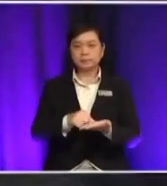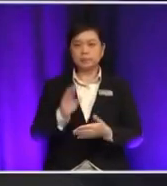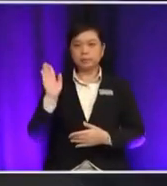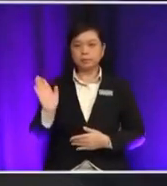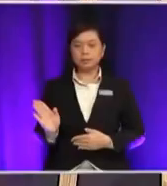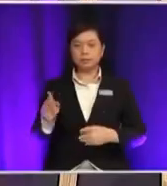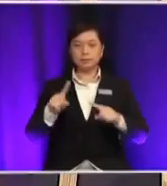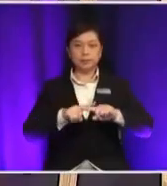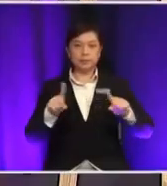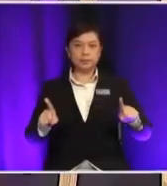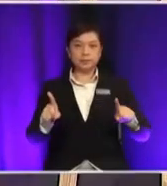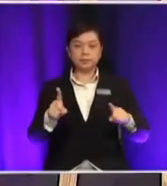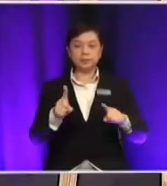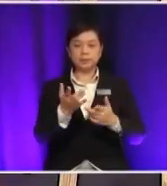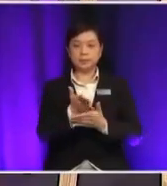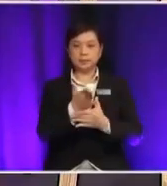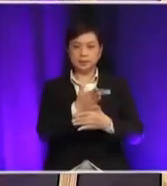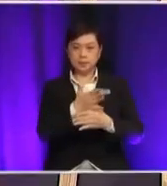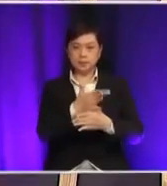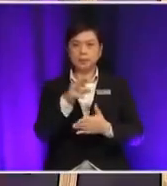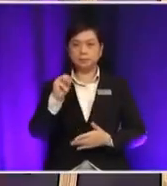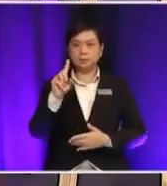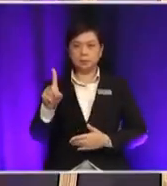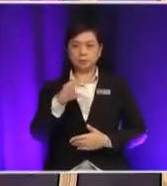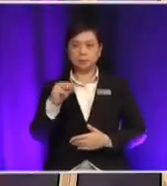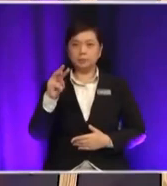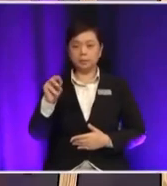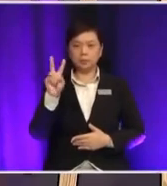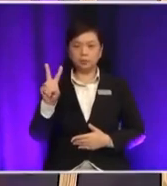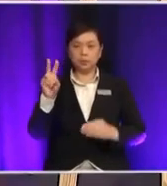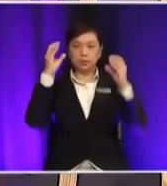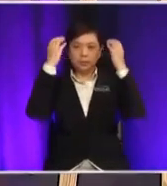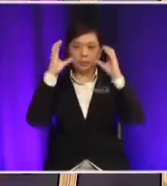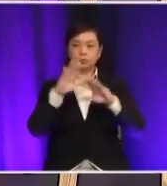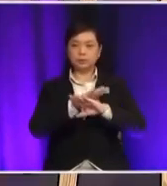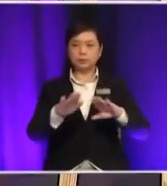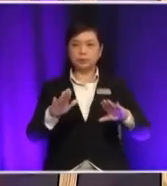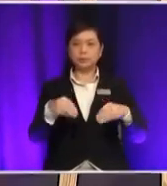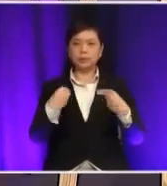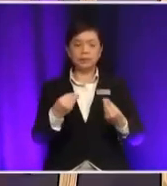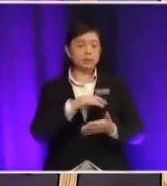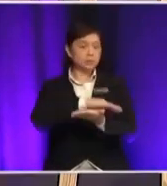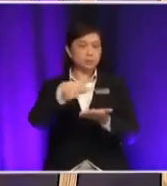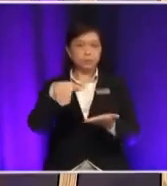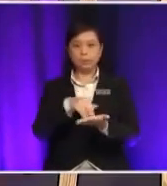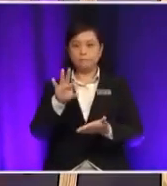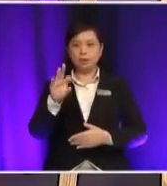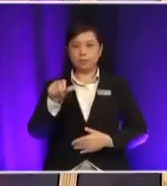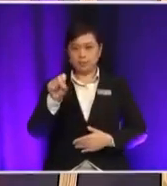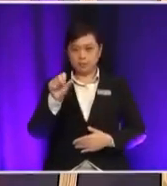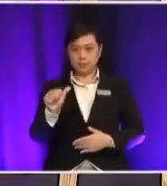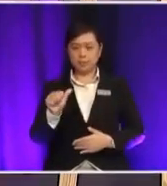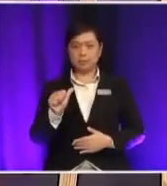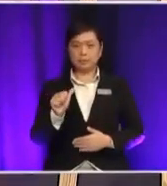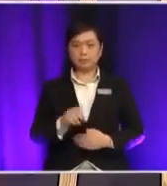antara meiosis 1 dengan meiosis 2 ketika tidak bagi untuk semua fasa bagi teacher ini yang tidak bagi kuis ini